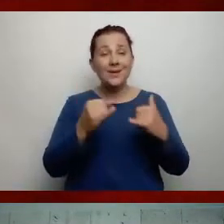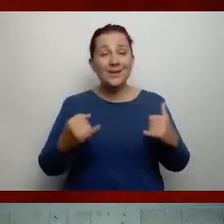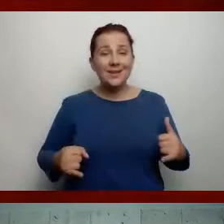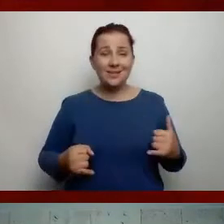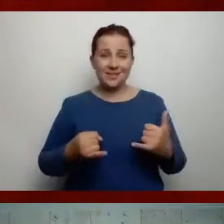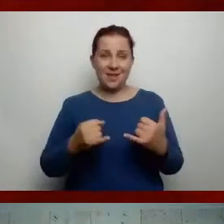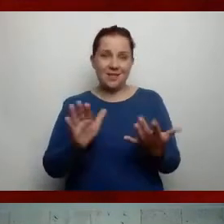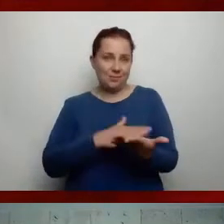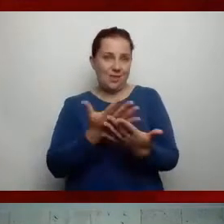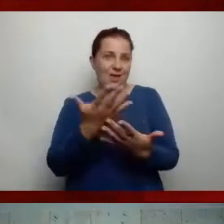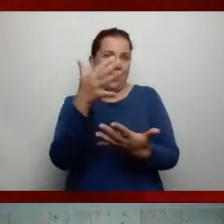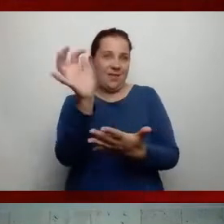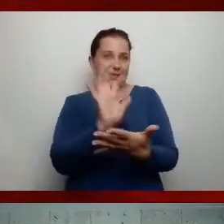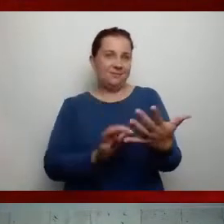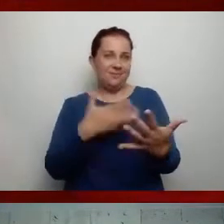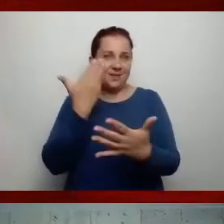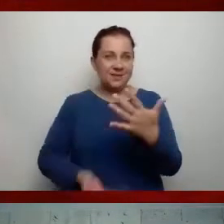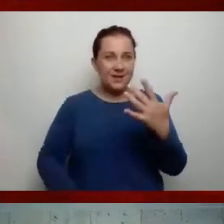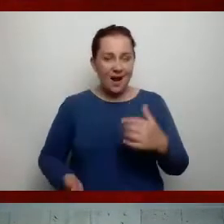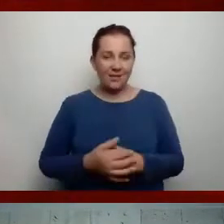treści, dwa na przesłaniu, a trzy